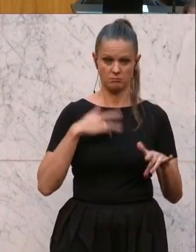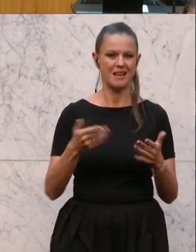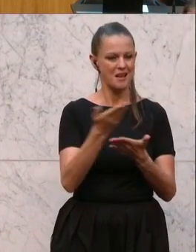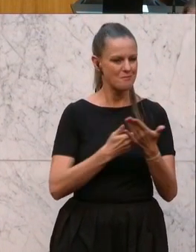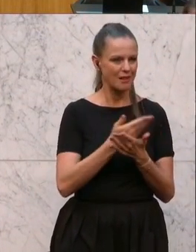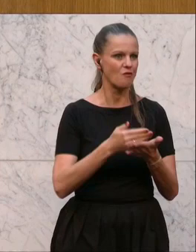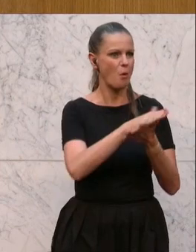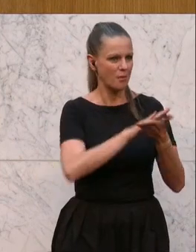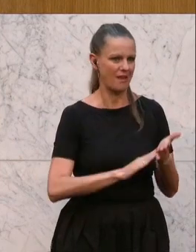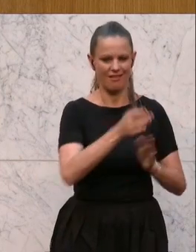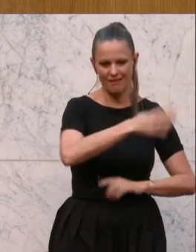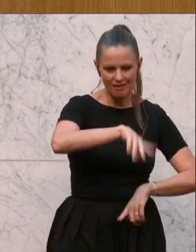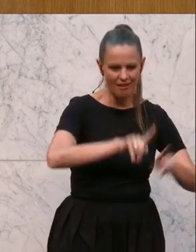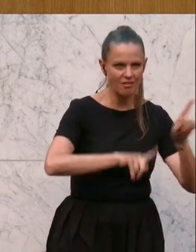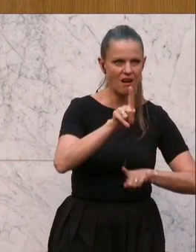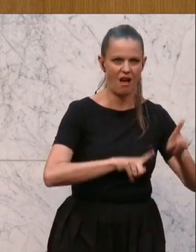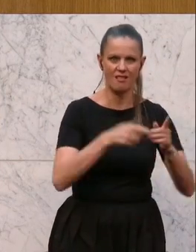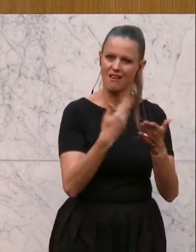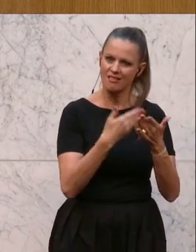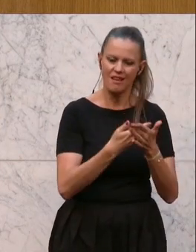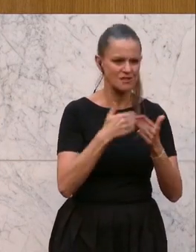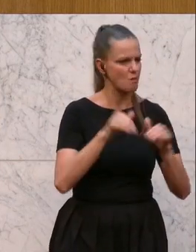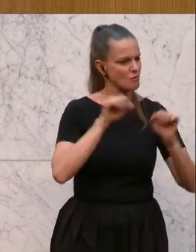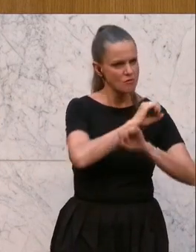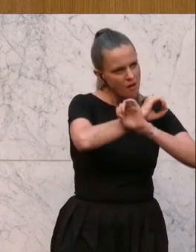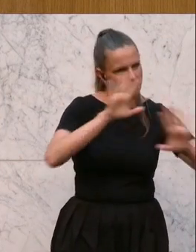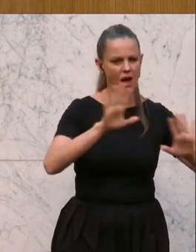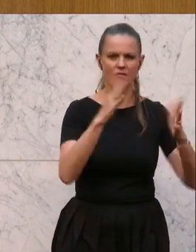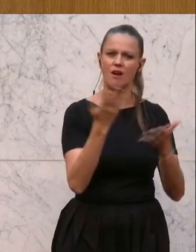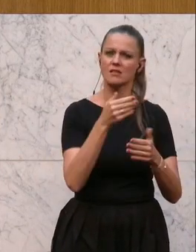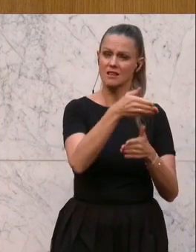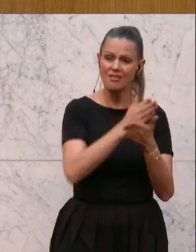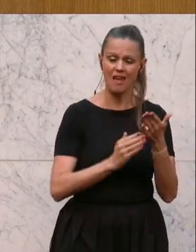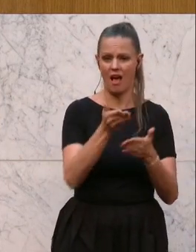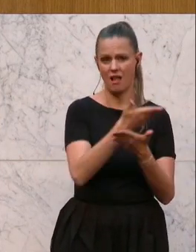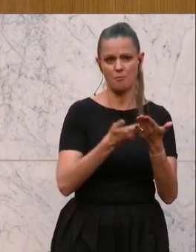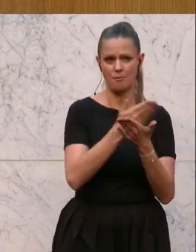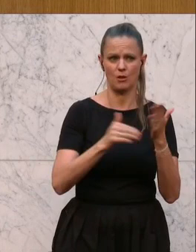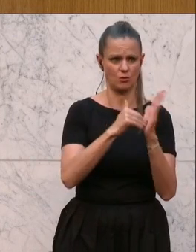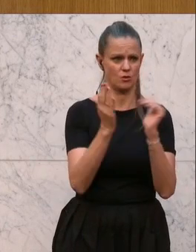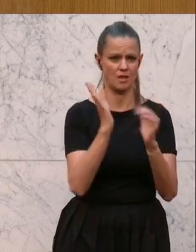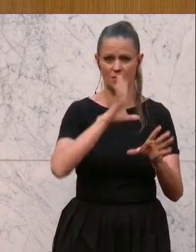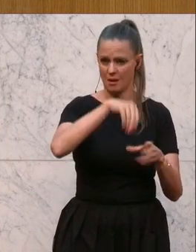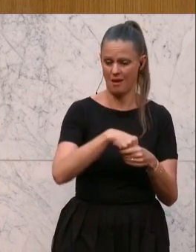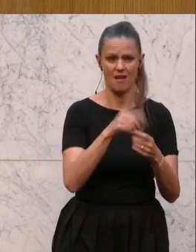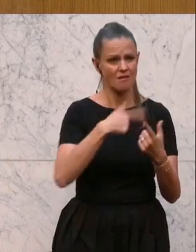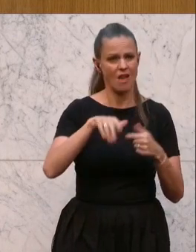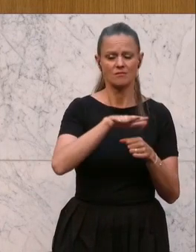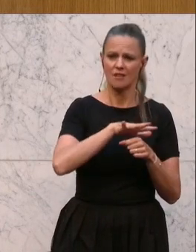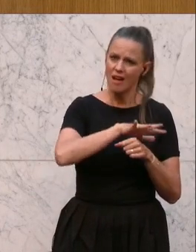im Kindergarten. Und hier muss endlich das Bekenntnis da sein, dass es ein Teil des Bildungssystems ist und wir einen